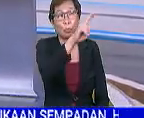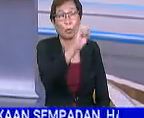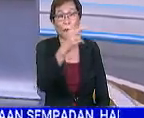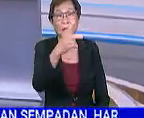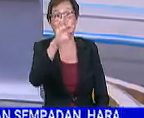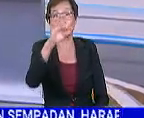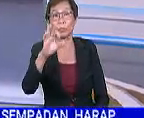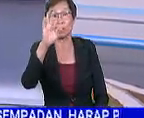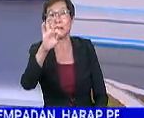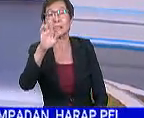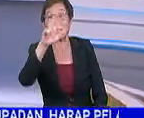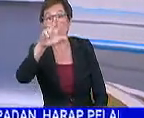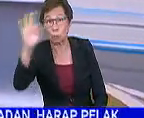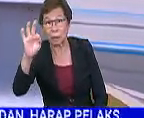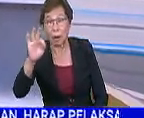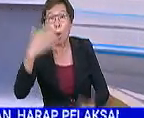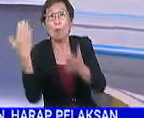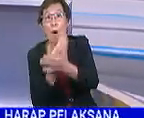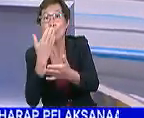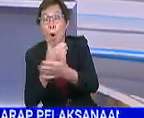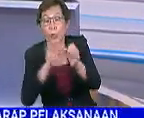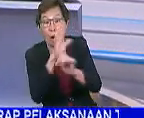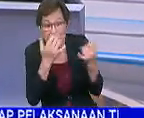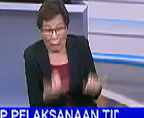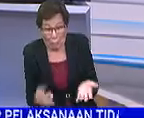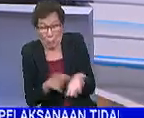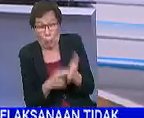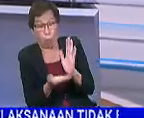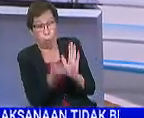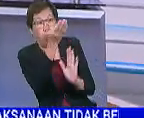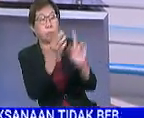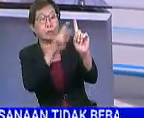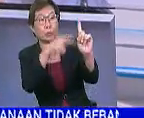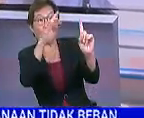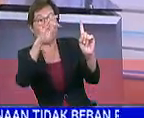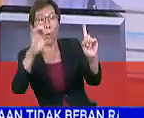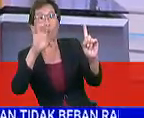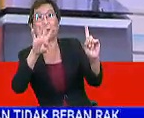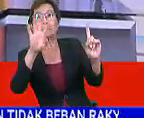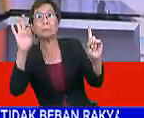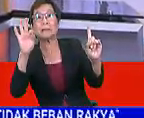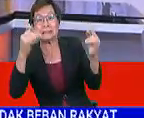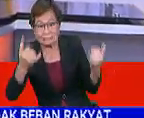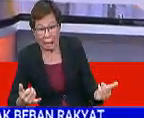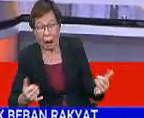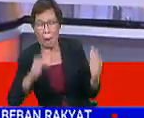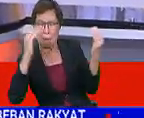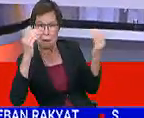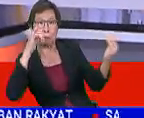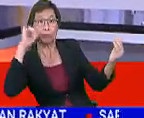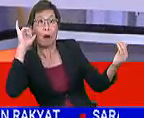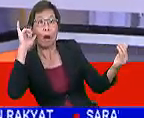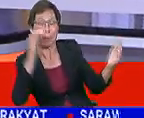20,939 kes baharu covid direkodkan hari ini meningkat 1849 kes berbanding